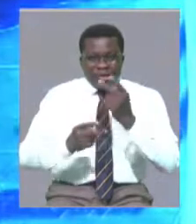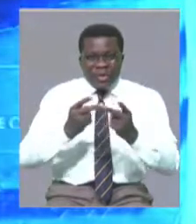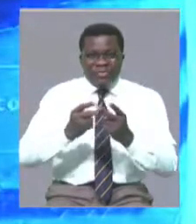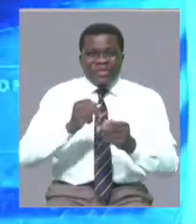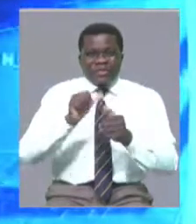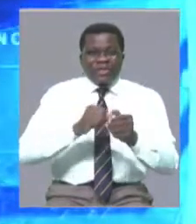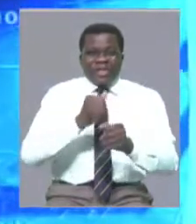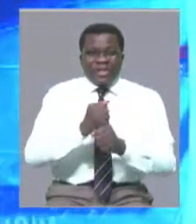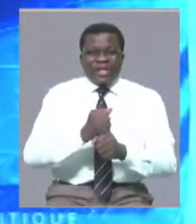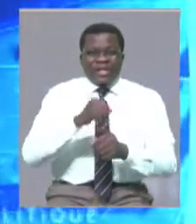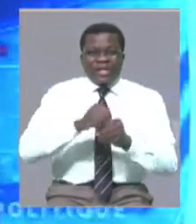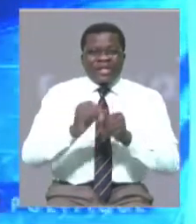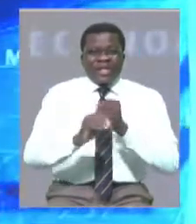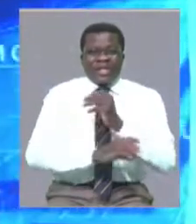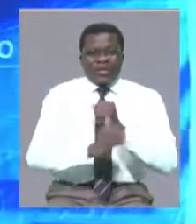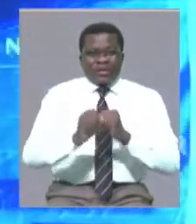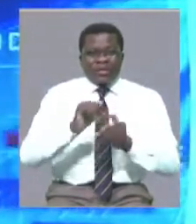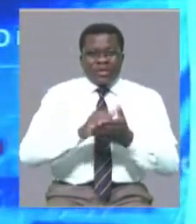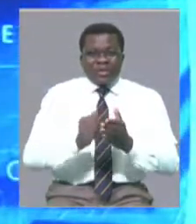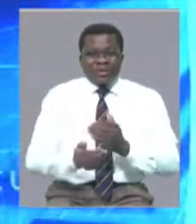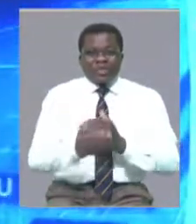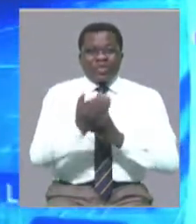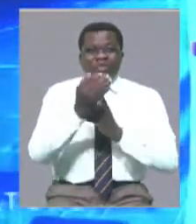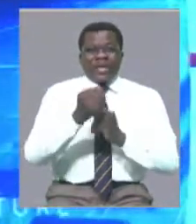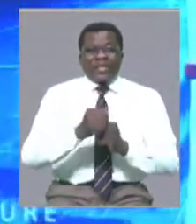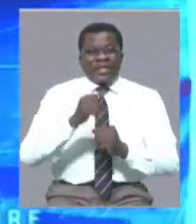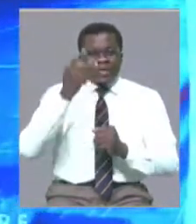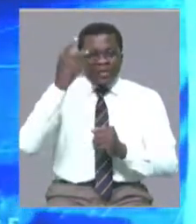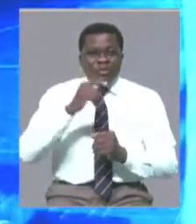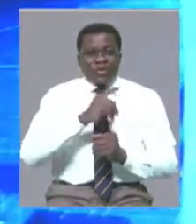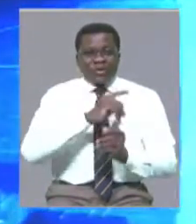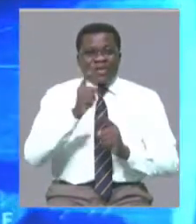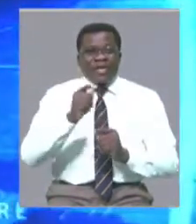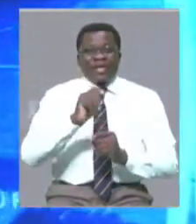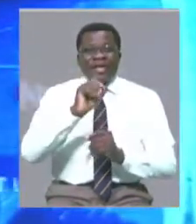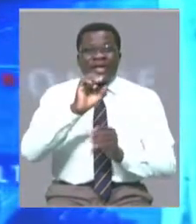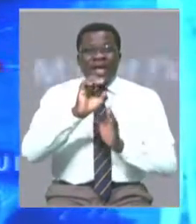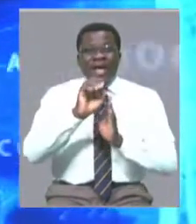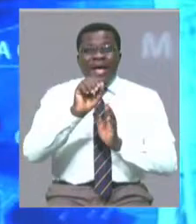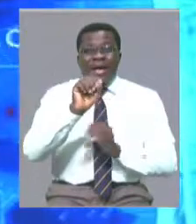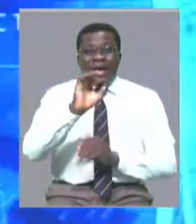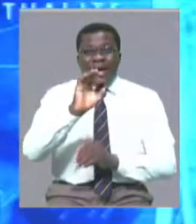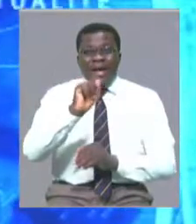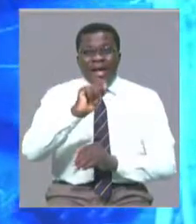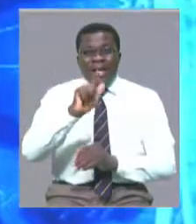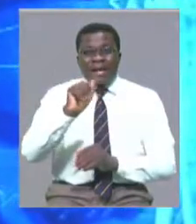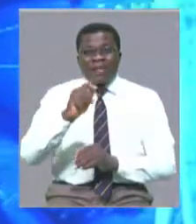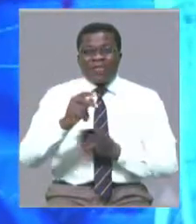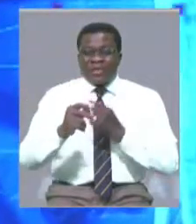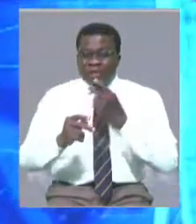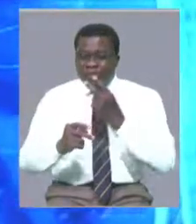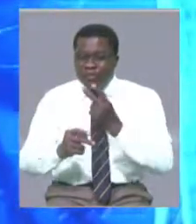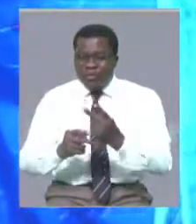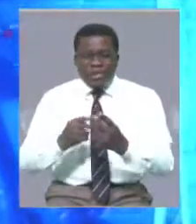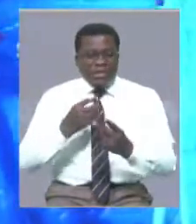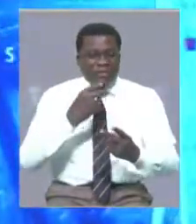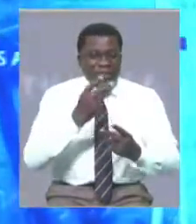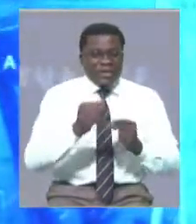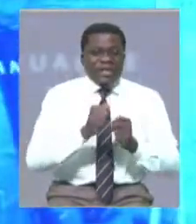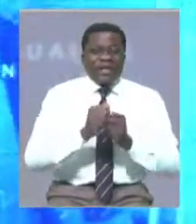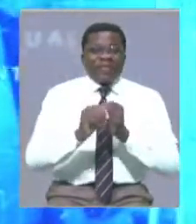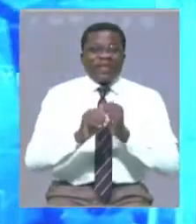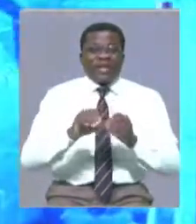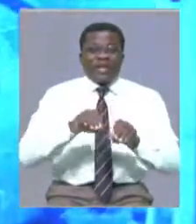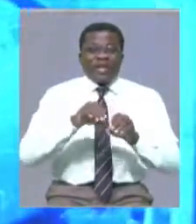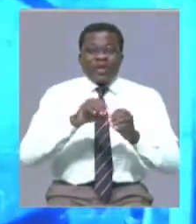annuelle dans les communes. Et ce matin, Jean-Claude Kodia était à Bomé-Calavi pour parcourir avec le conseil communal les